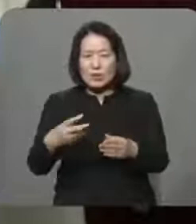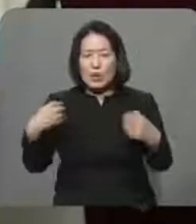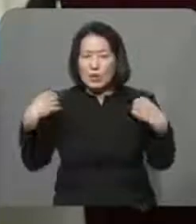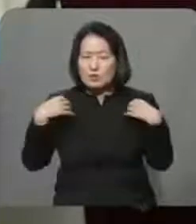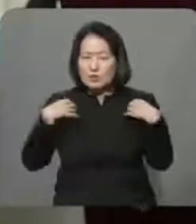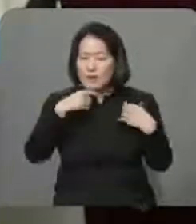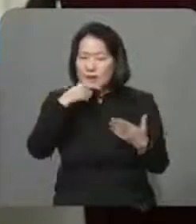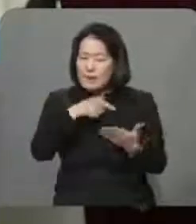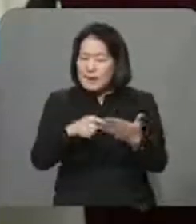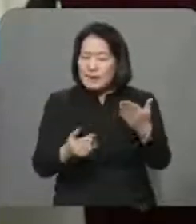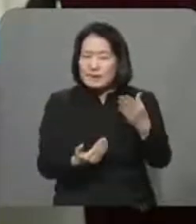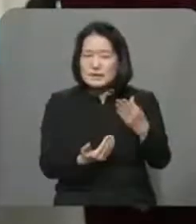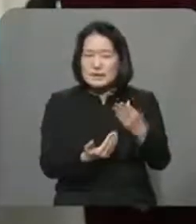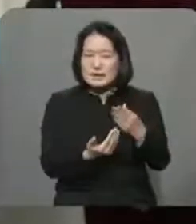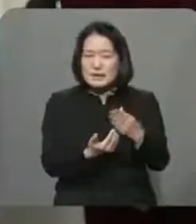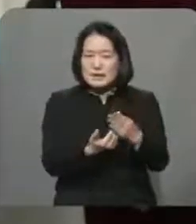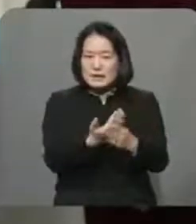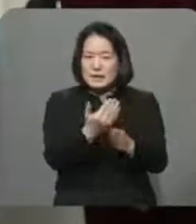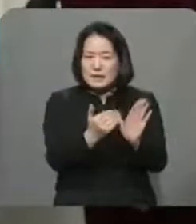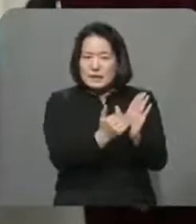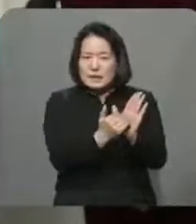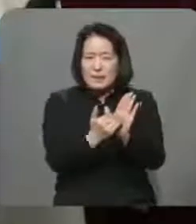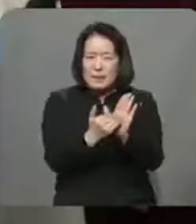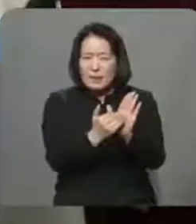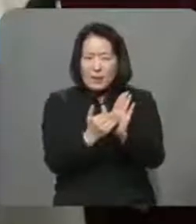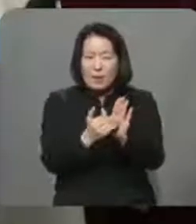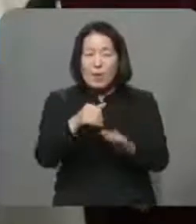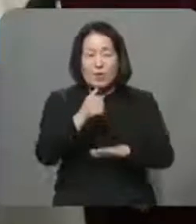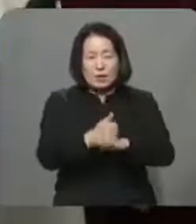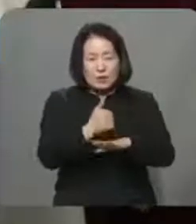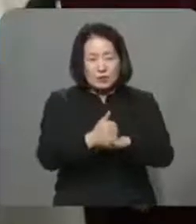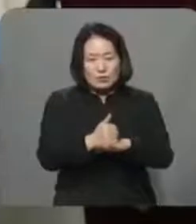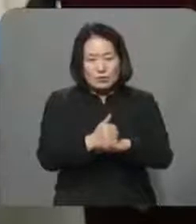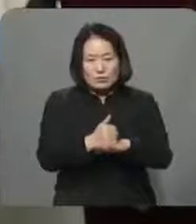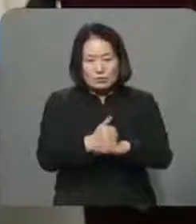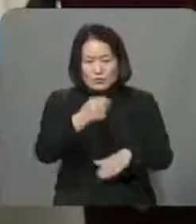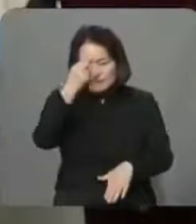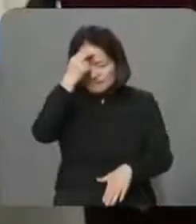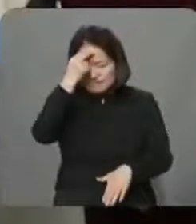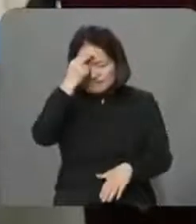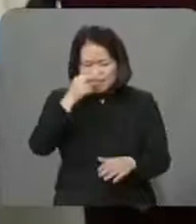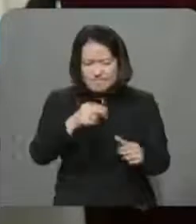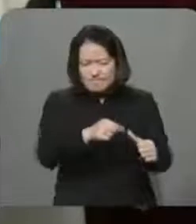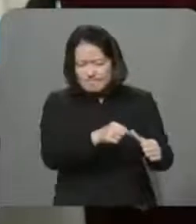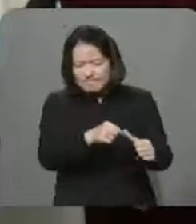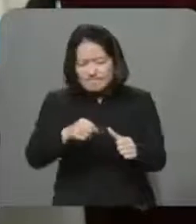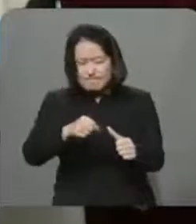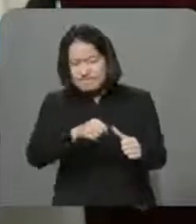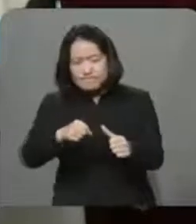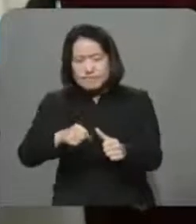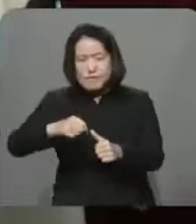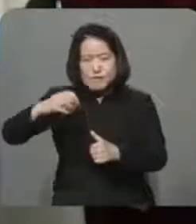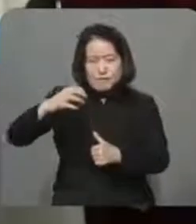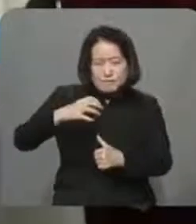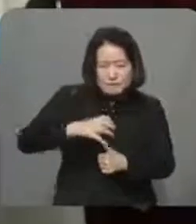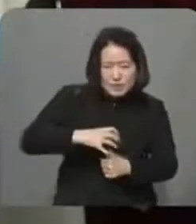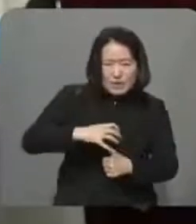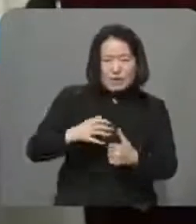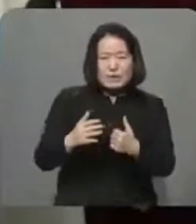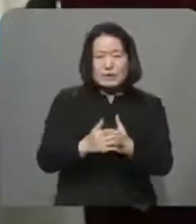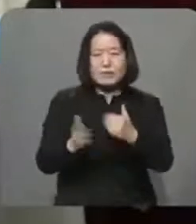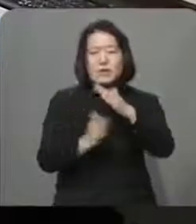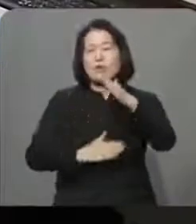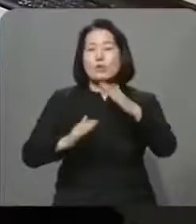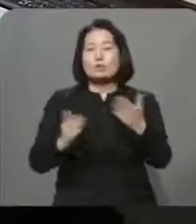봐 그것을 제대로 하지 못하고 결국은 이제 그 악성 민원에 끌려다니거나 위협감에 본인들의 어떤 해야